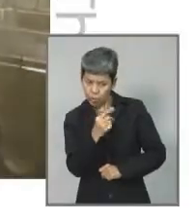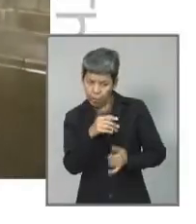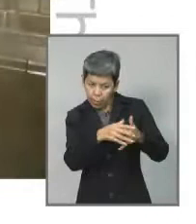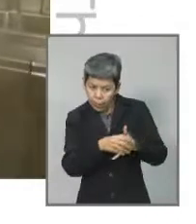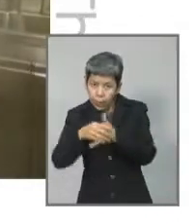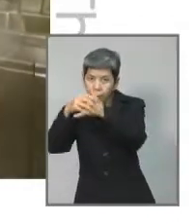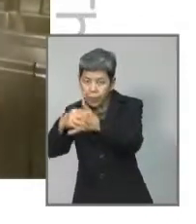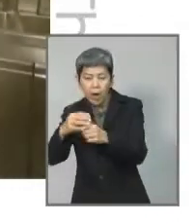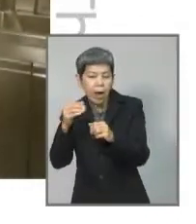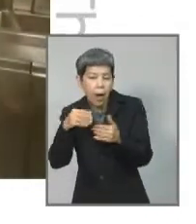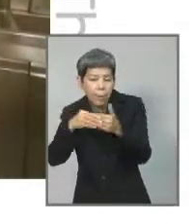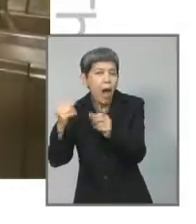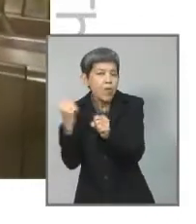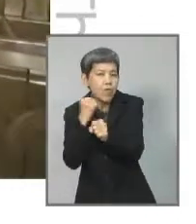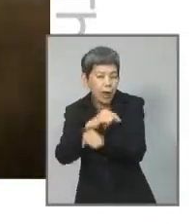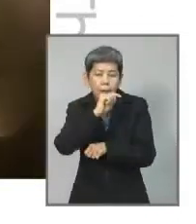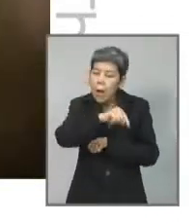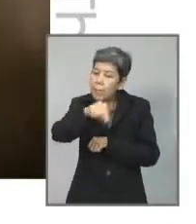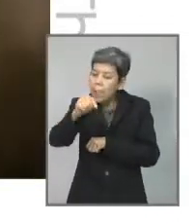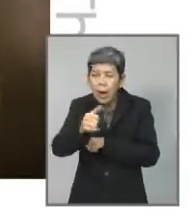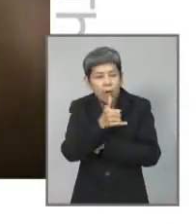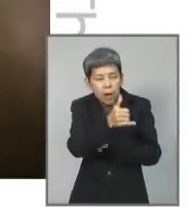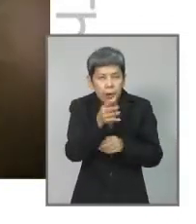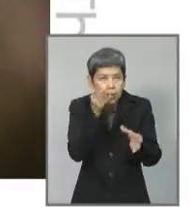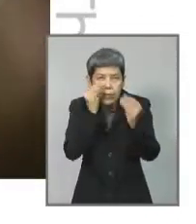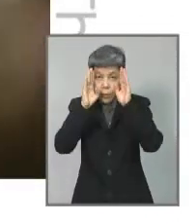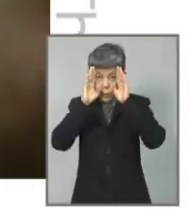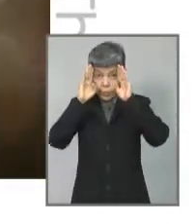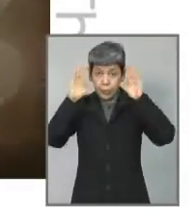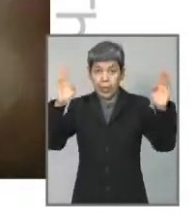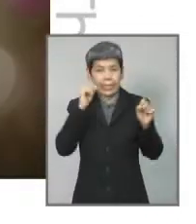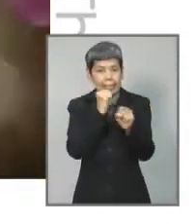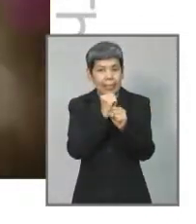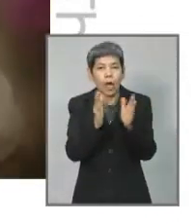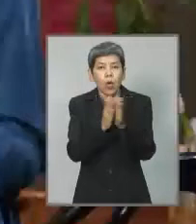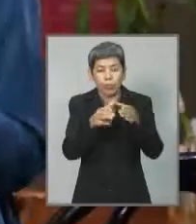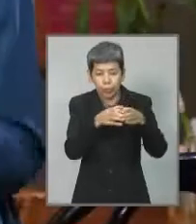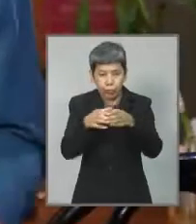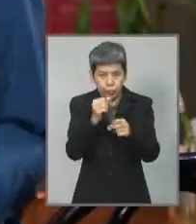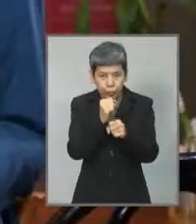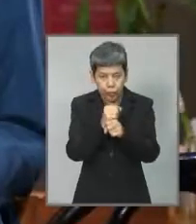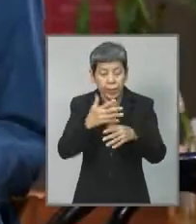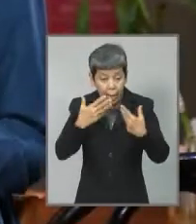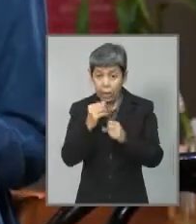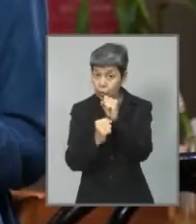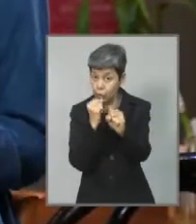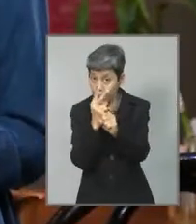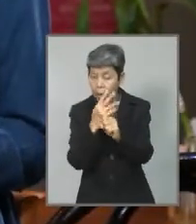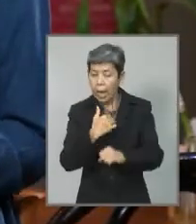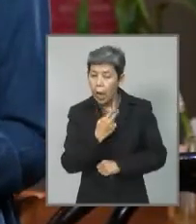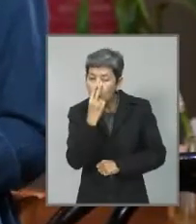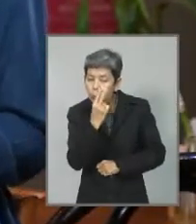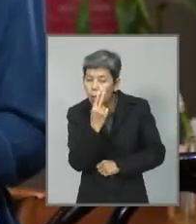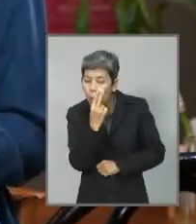ขาออกไปฝึกงานตามที่ต่างๆเพื่อให้เขาได้รับประสบการณ์ในการทำงานจริงๆแล้วพอหลังจาก2ปีเนี่ยเราก็จะ